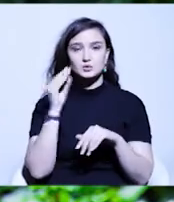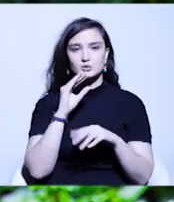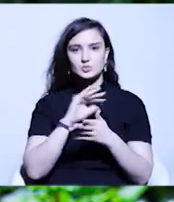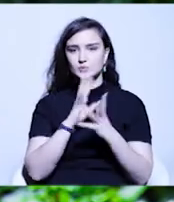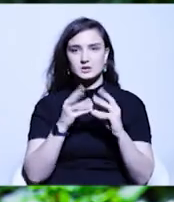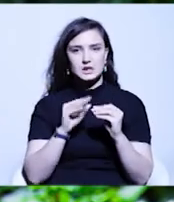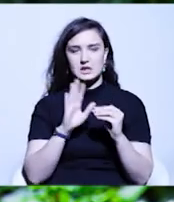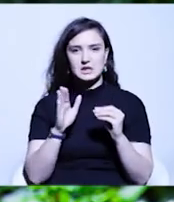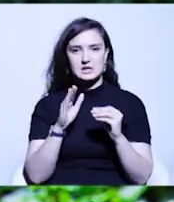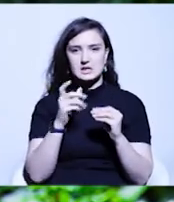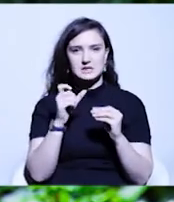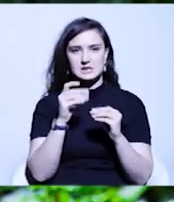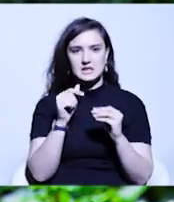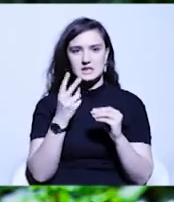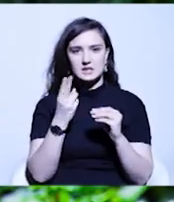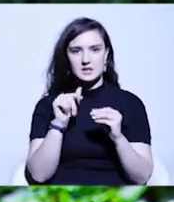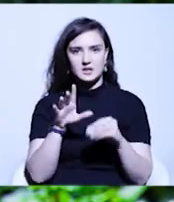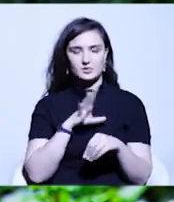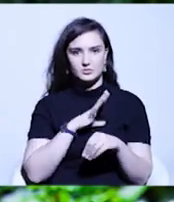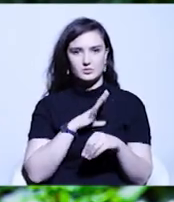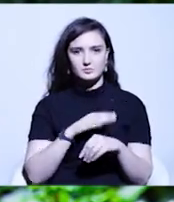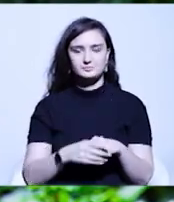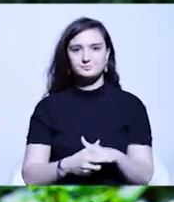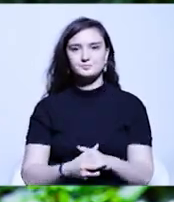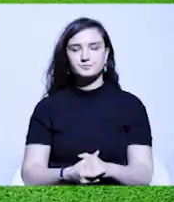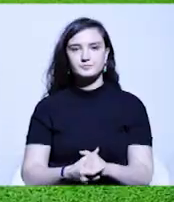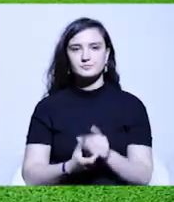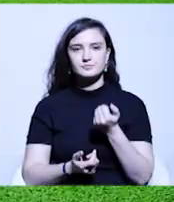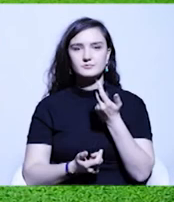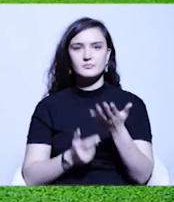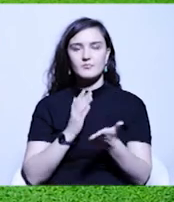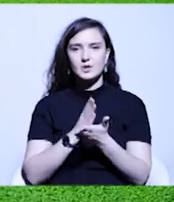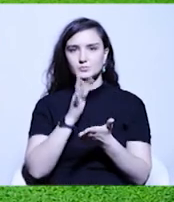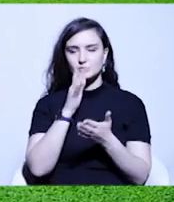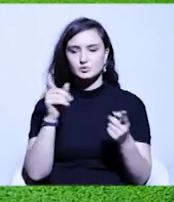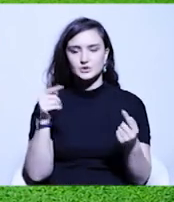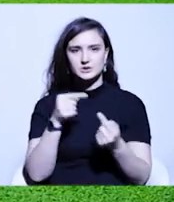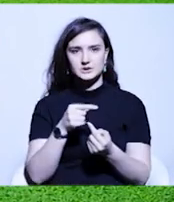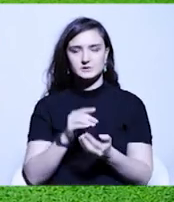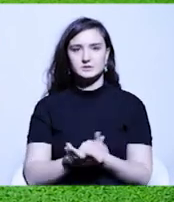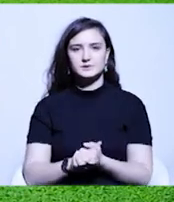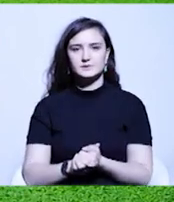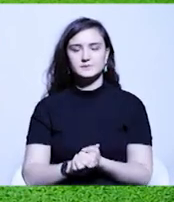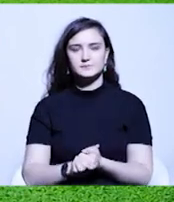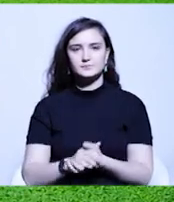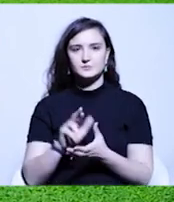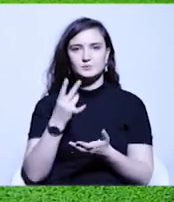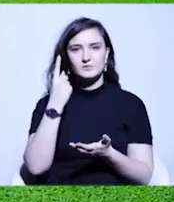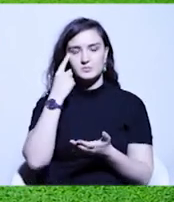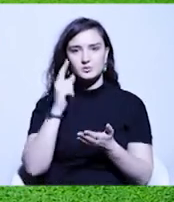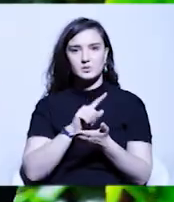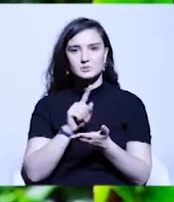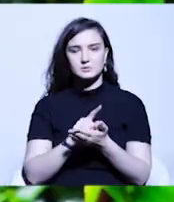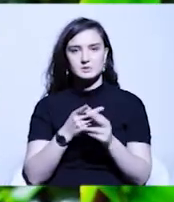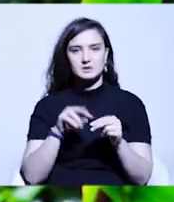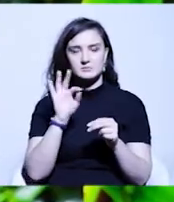სრულიად არაესთეტიკურ საგანს ასახავს, რამდენად არის დროის შესატყვისი და უნდა ვიფიქროთ